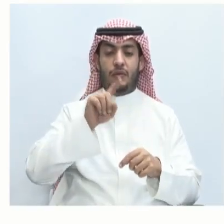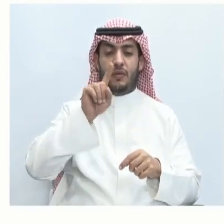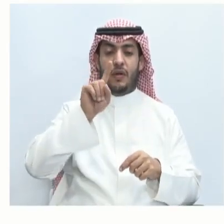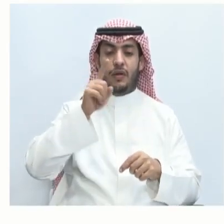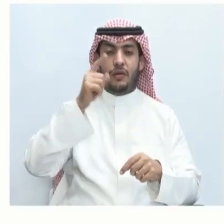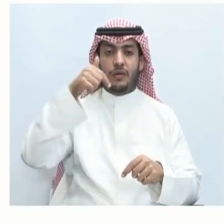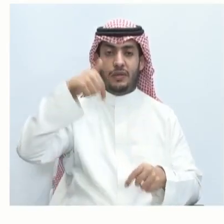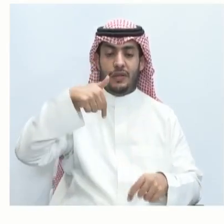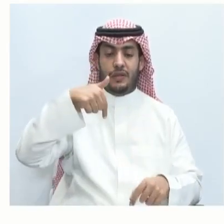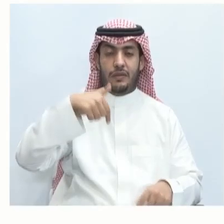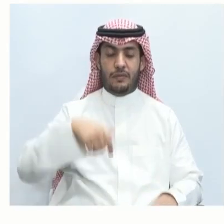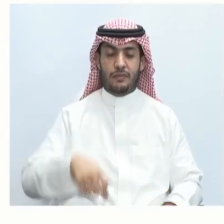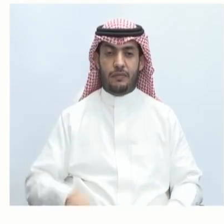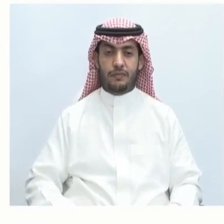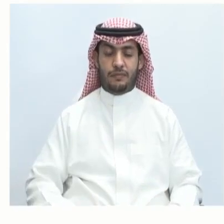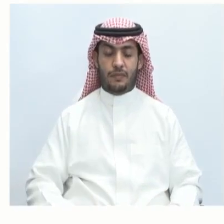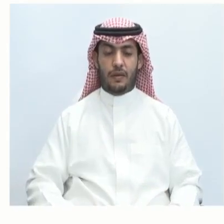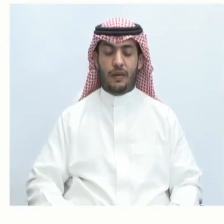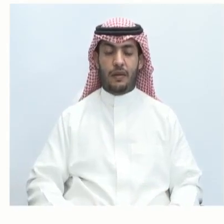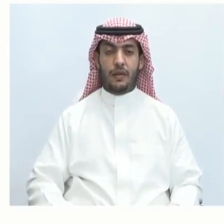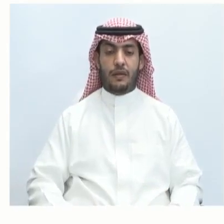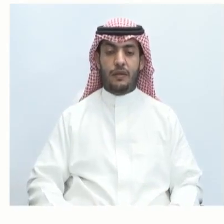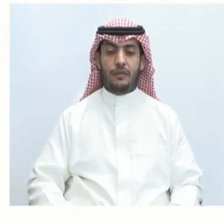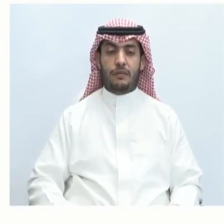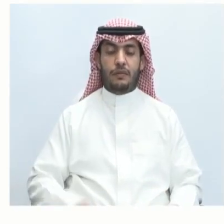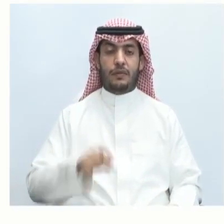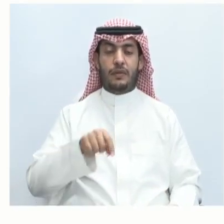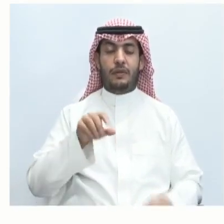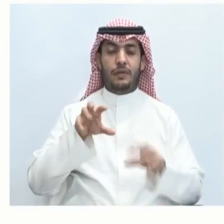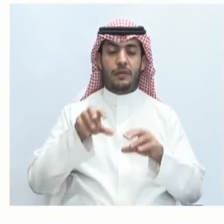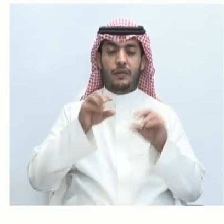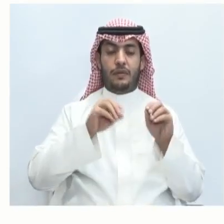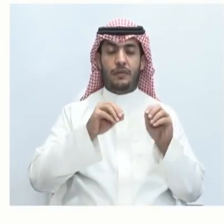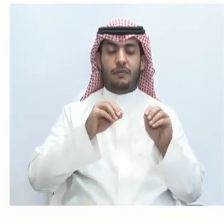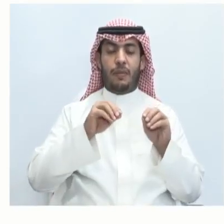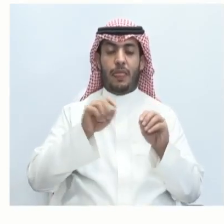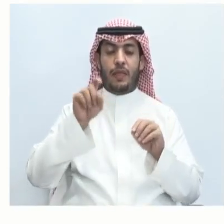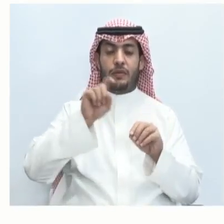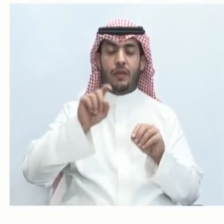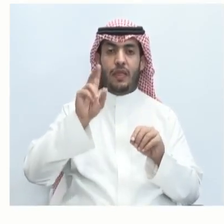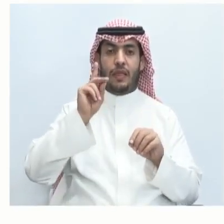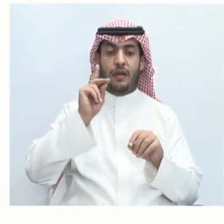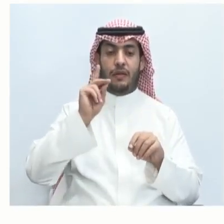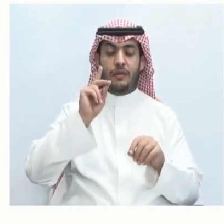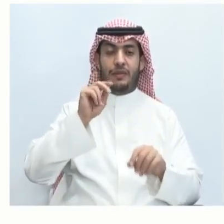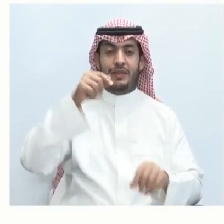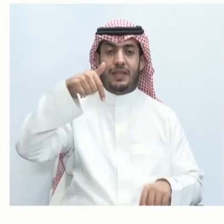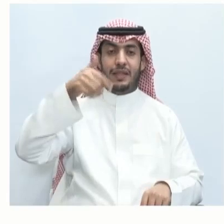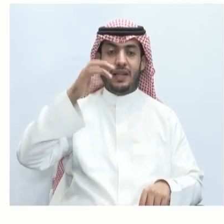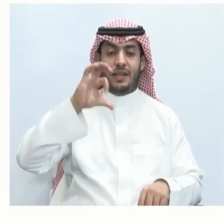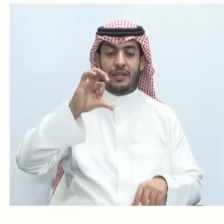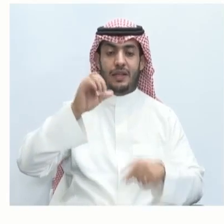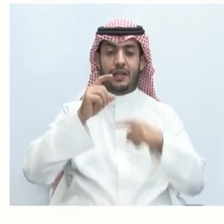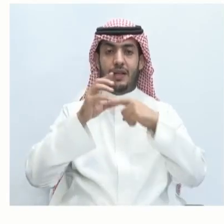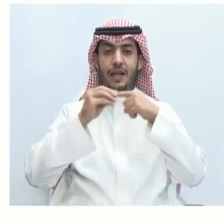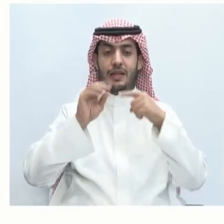سدس او نقول واحد على سته ابنائي بناتي الان ننتقل واياكم الى السؤال الثاني سته على